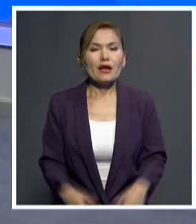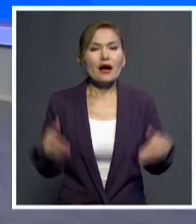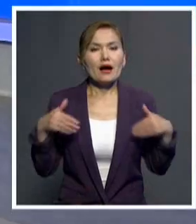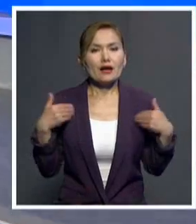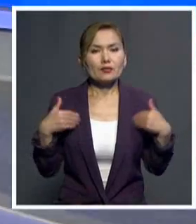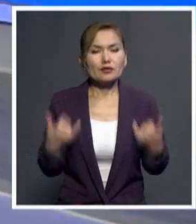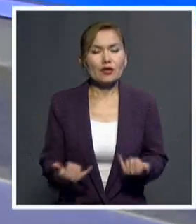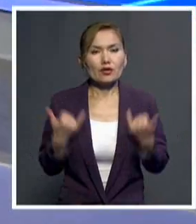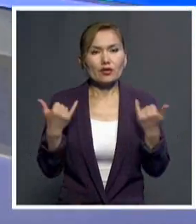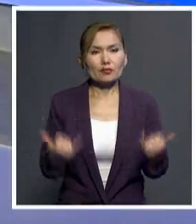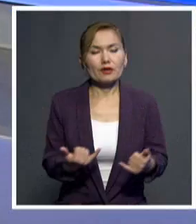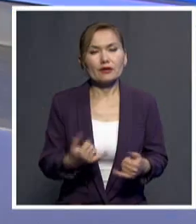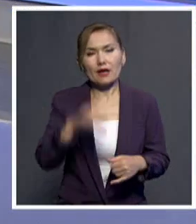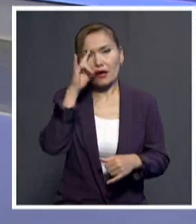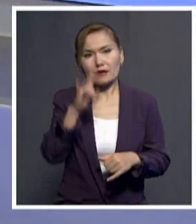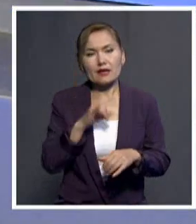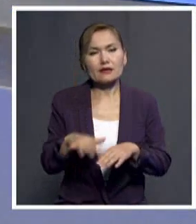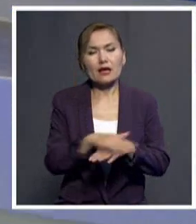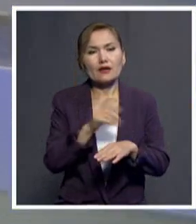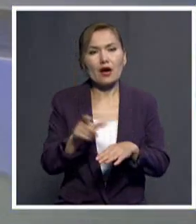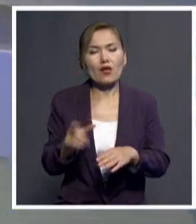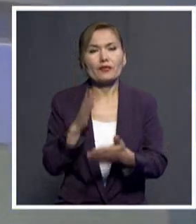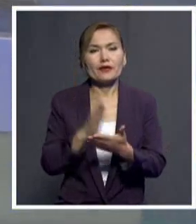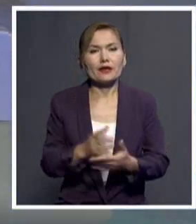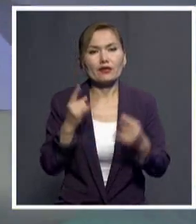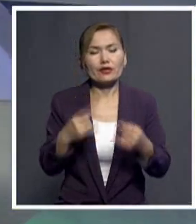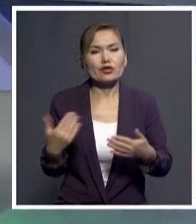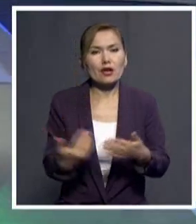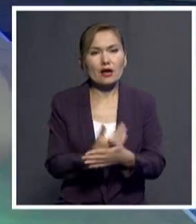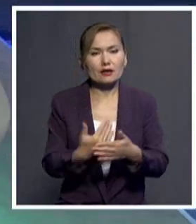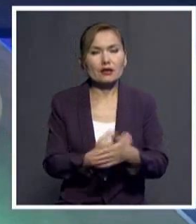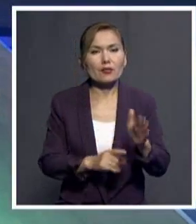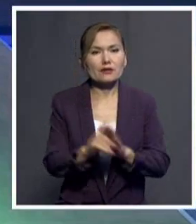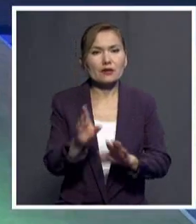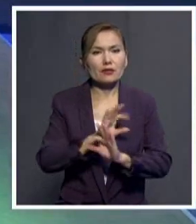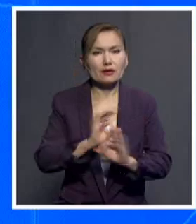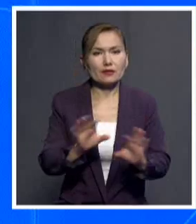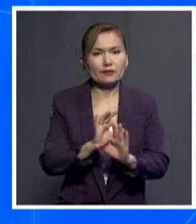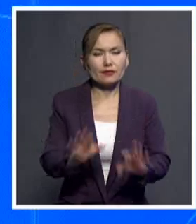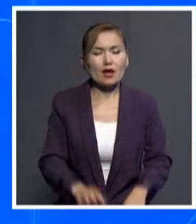Ассалому алейкум, ардақты ағайын, тікелей эфирде ақпарат студияда Шерхан Жамбылұлы және сурдо аудармашы Самал Нұрым.